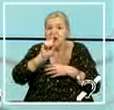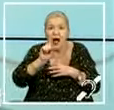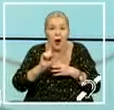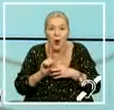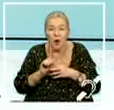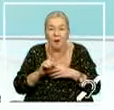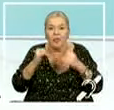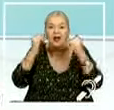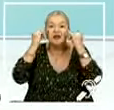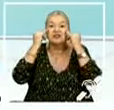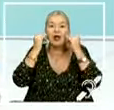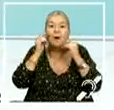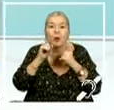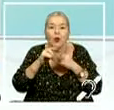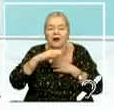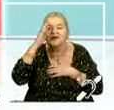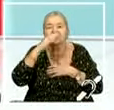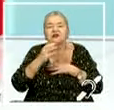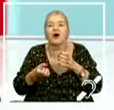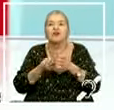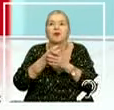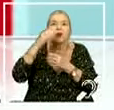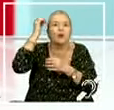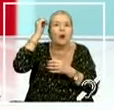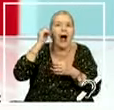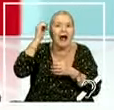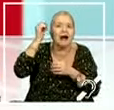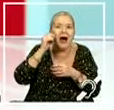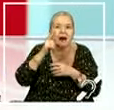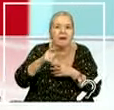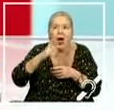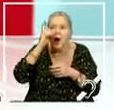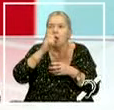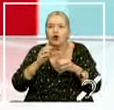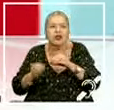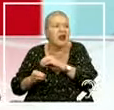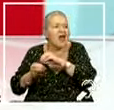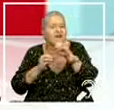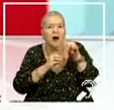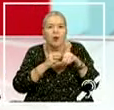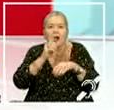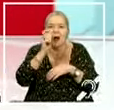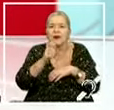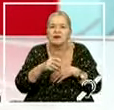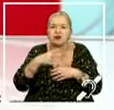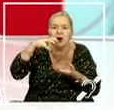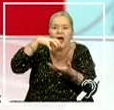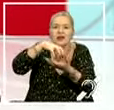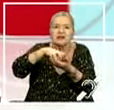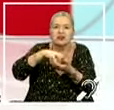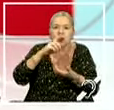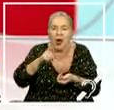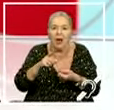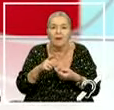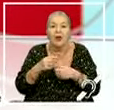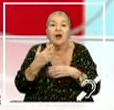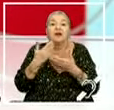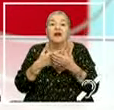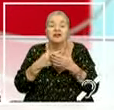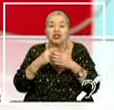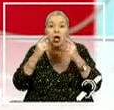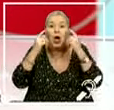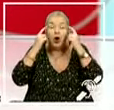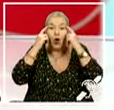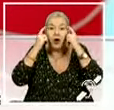În Japonia, ziua a început cu sirenele antiaeriene și cu un ordin de evacuare imediat a locuitorilor de pe insula Hokkaido. Asta după ce Coreea de